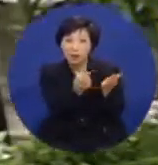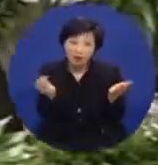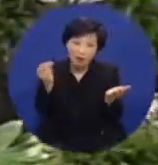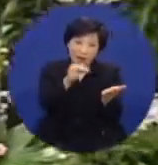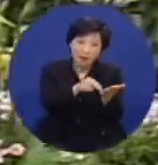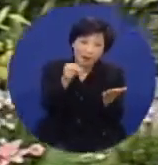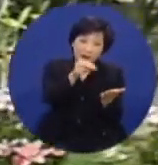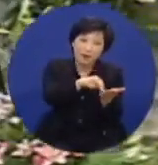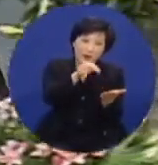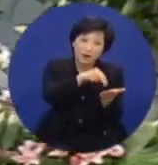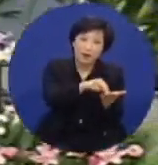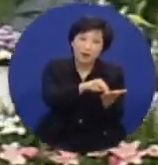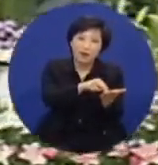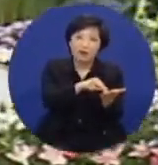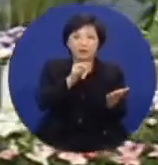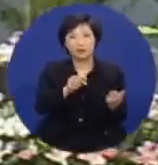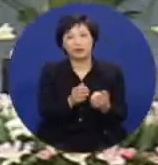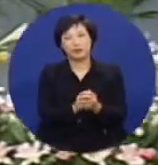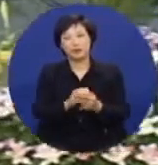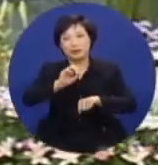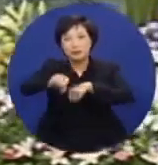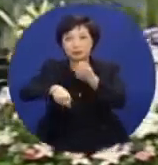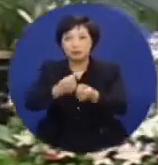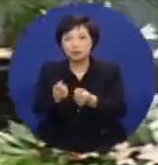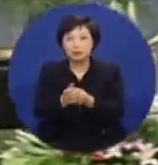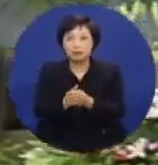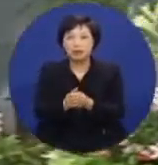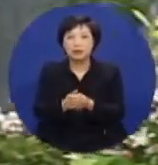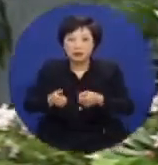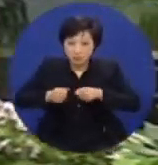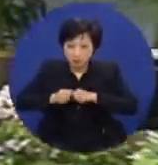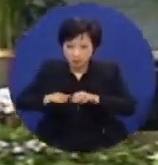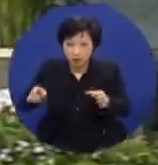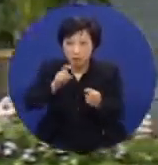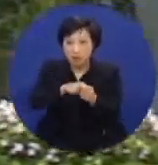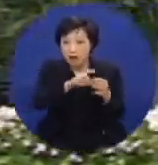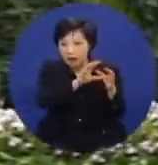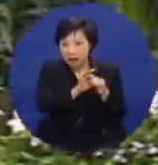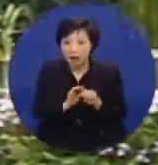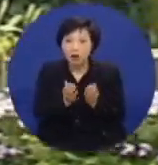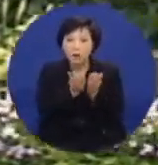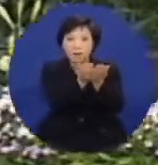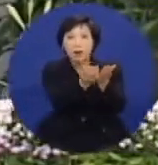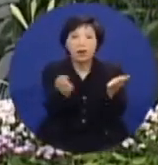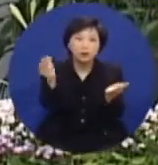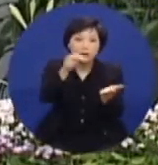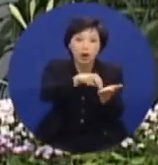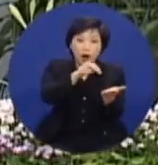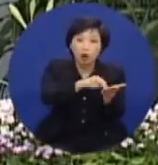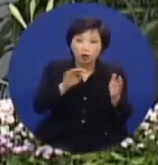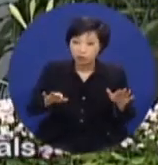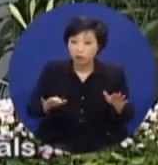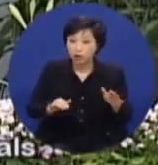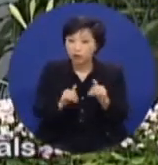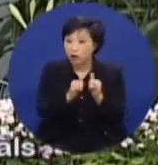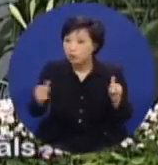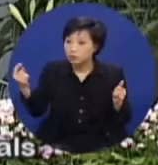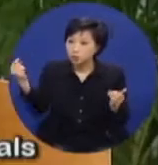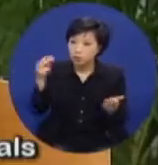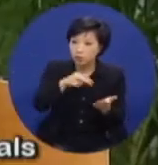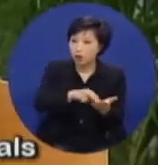옵니다 그것들은 종자는 냉기 기어서 태도 옵니다 그런데 사람들은 남도